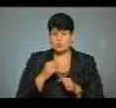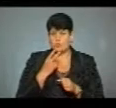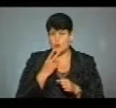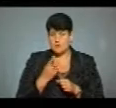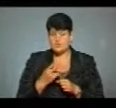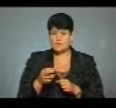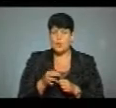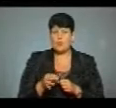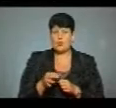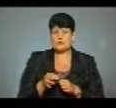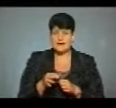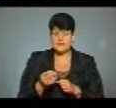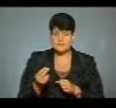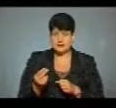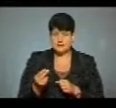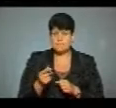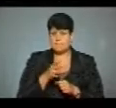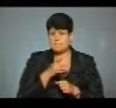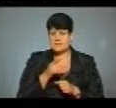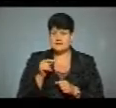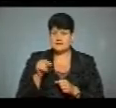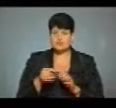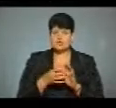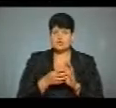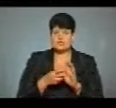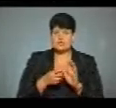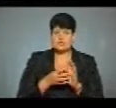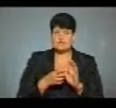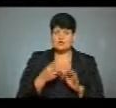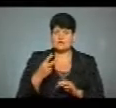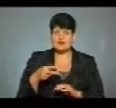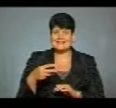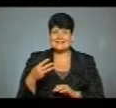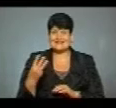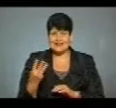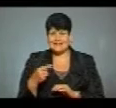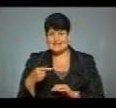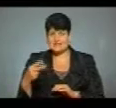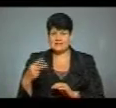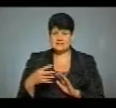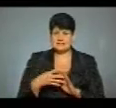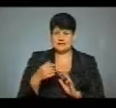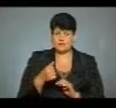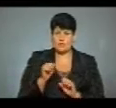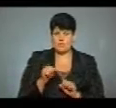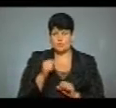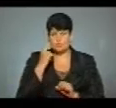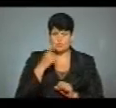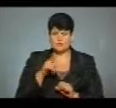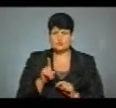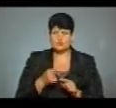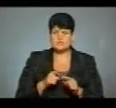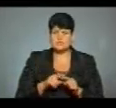бачити монети саме в періоду 1923-1929 років. Можемо припускати, внаслідок чого, про те, що це